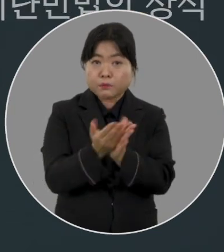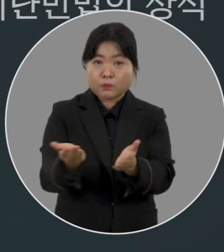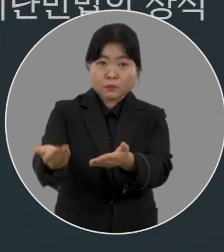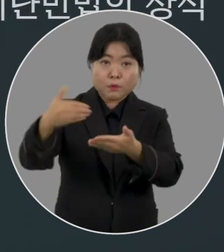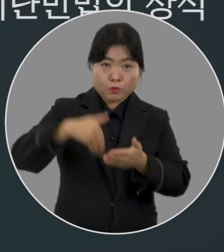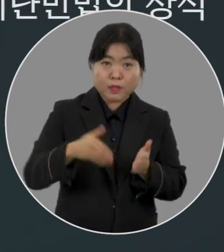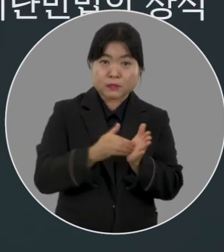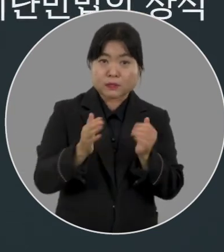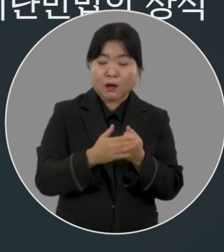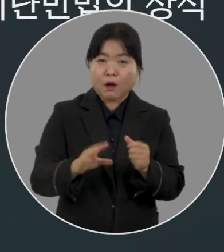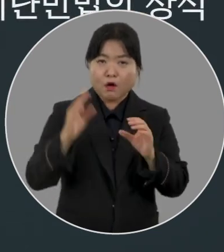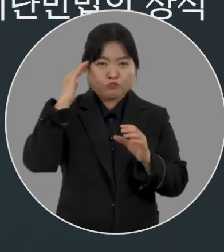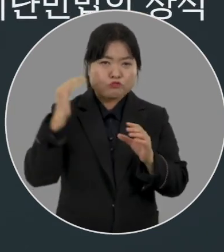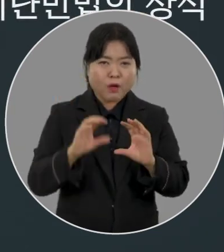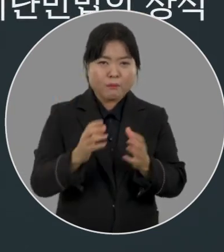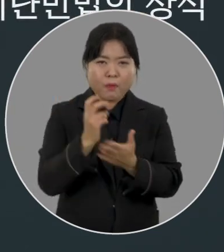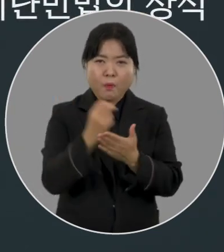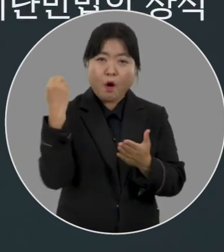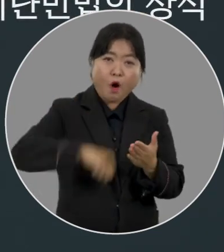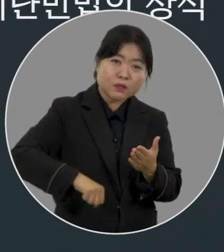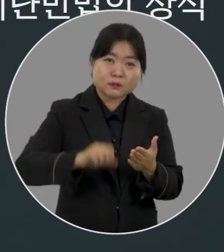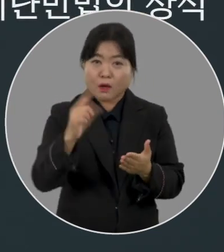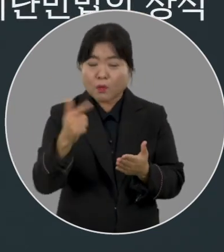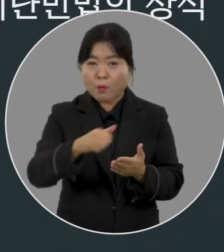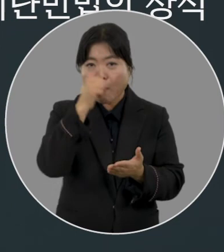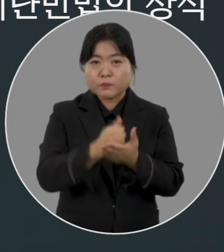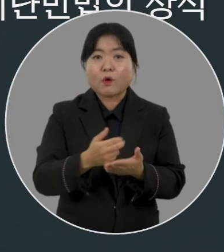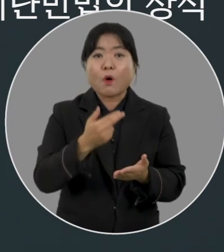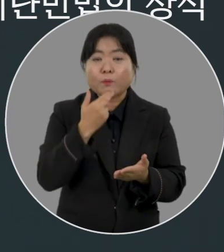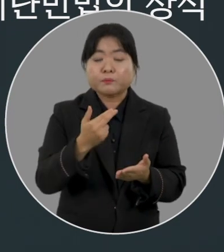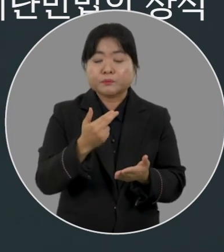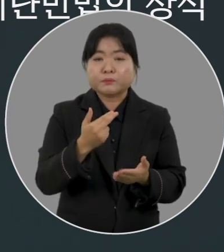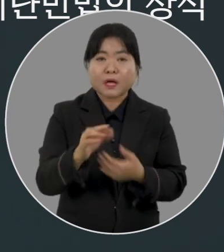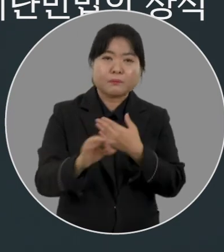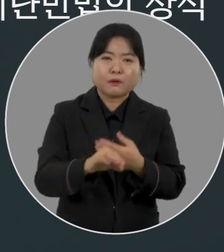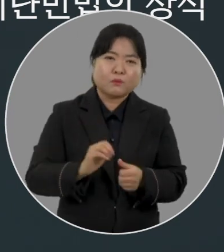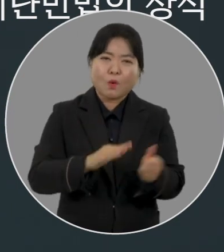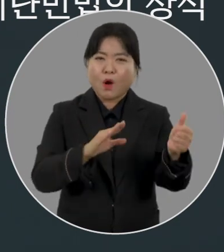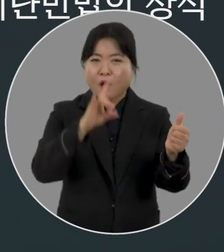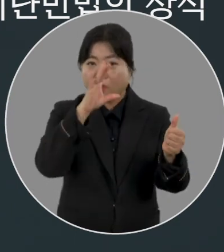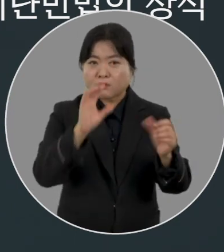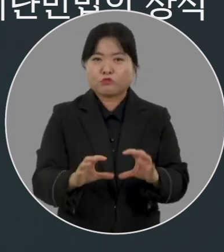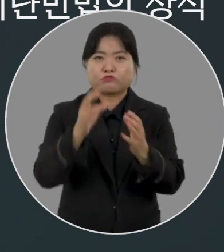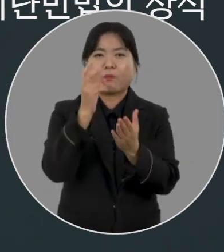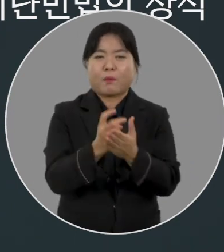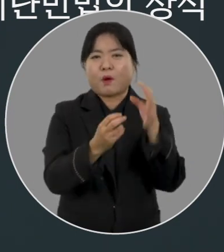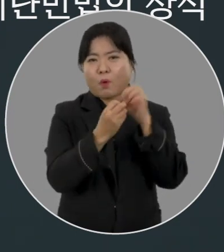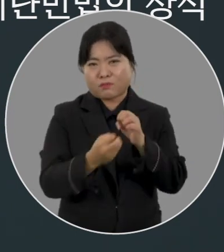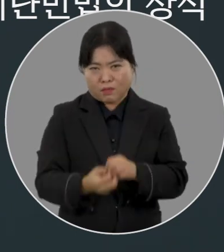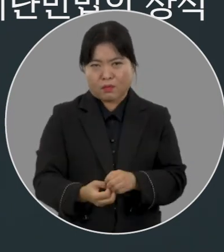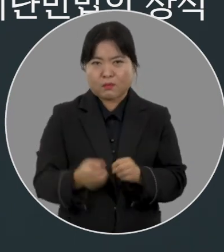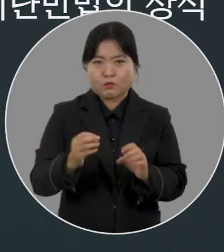구체적으로 국내법을 어기고 범법 행위를 저지르지 않는 한 그 사람은 돌려보낼 수 없는 것이 이게 국제법의